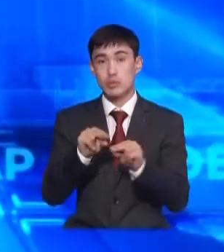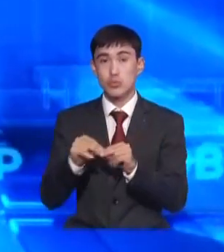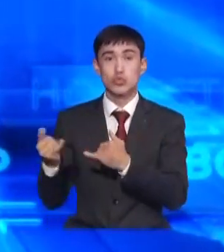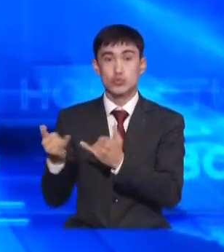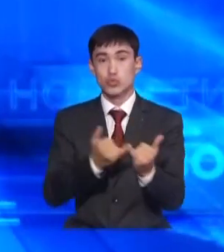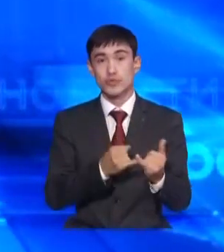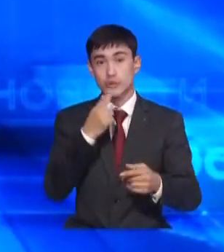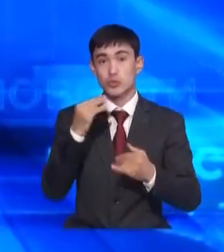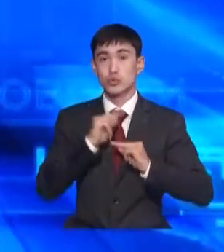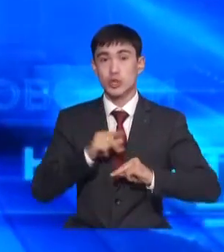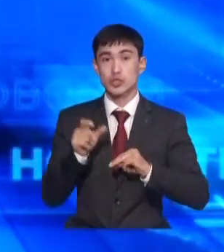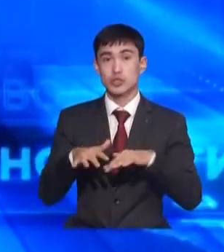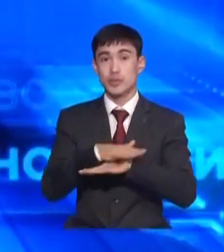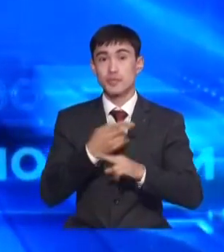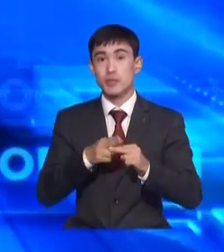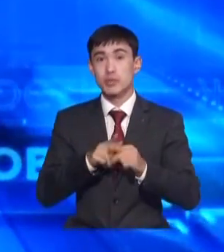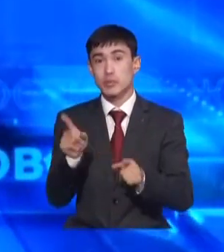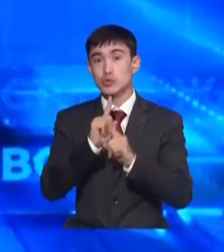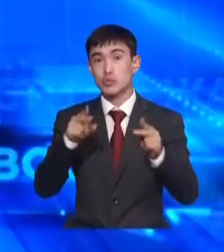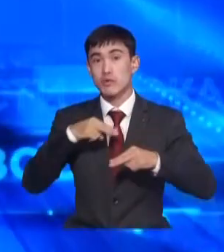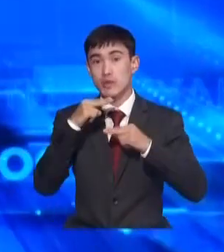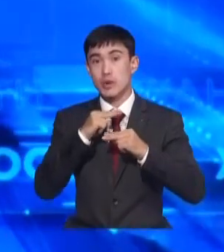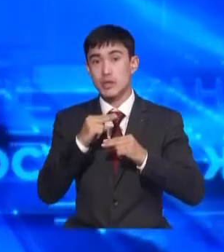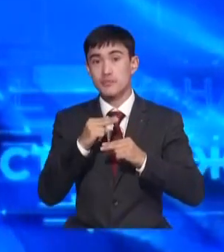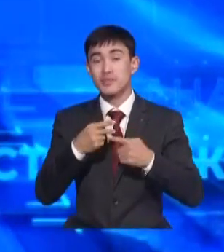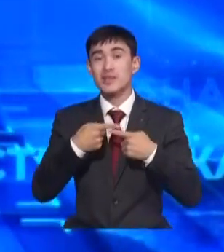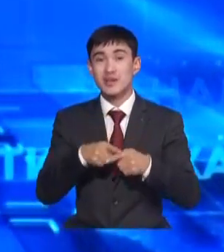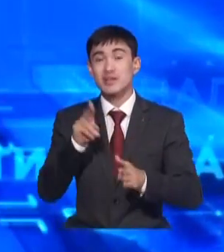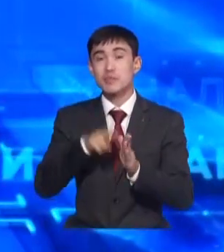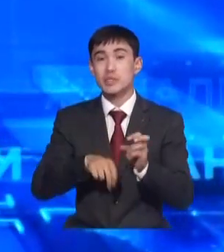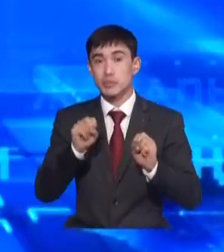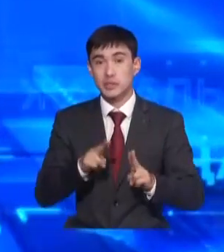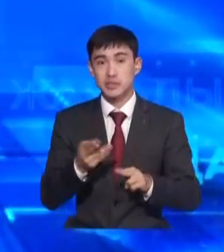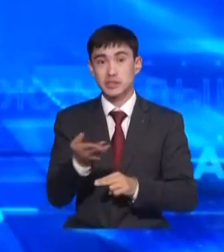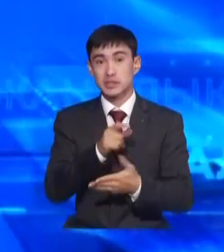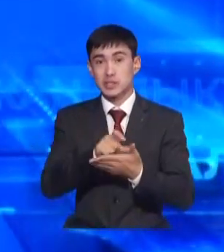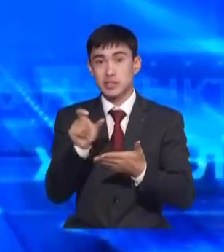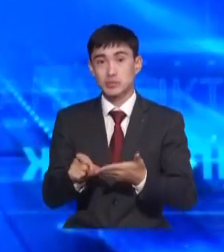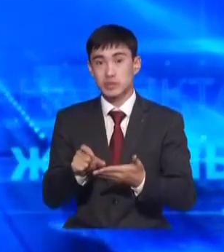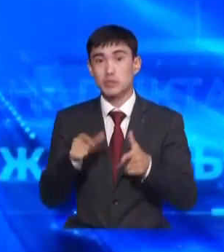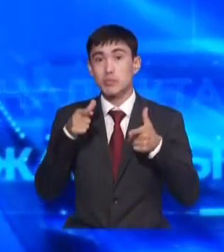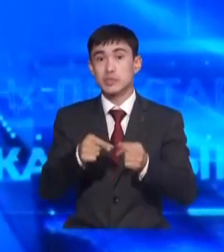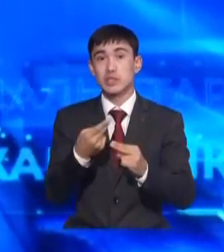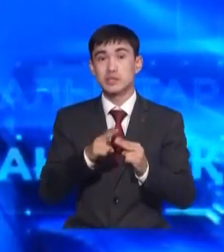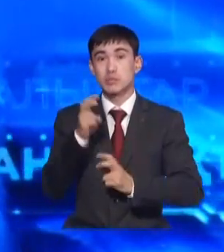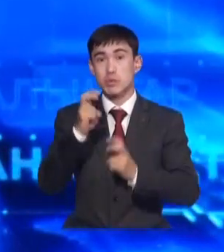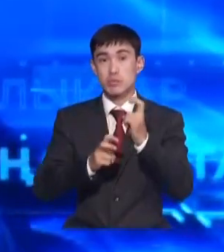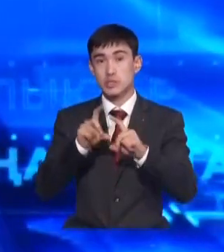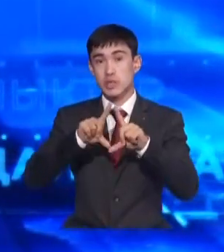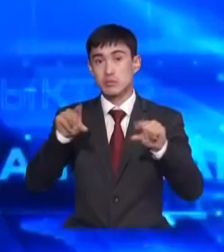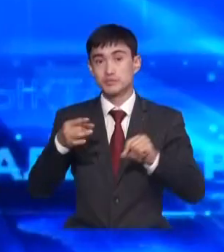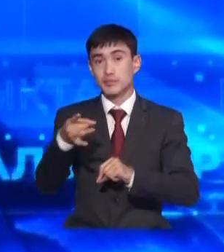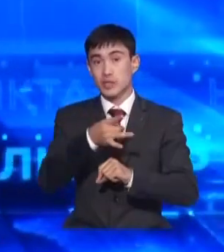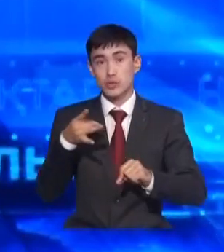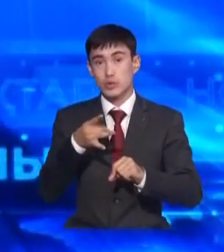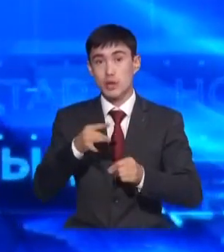создает благоприятные условия для трудящихся. При этом особое внимание уделяется технике безопасности. Наш корреспондент посетил один из